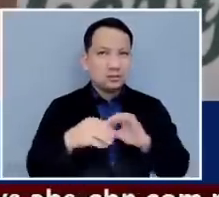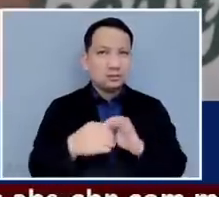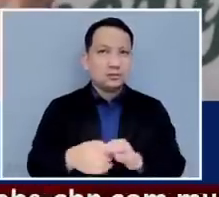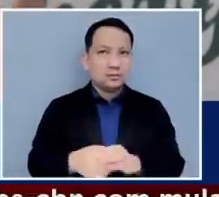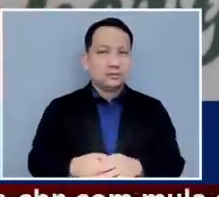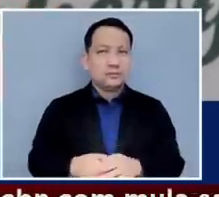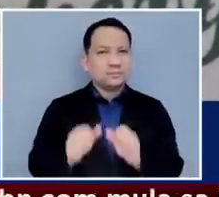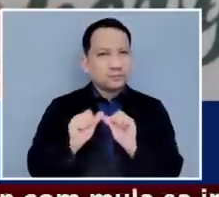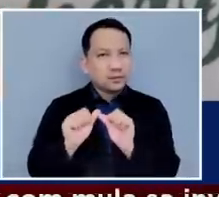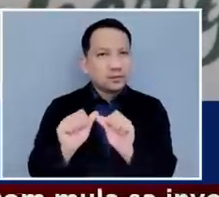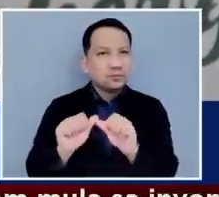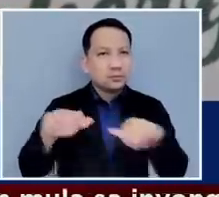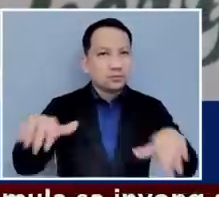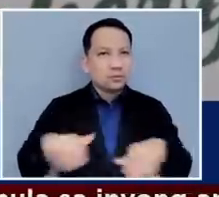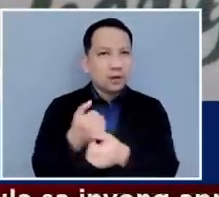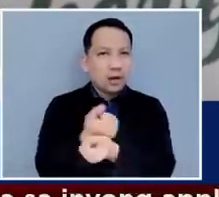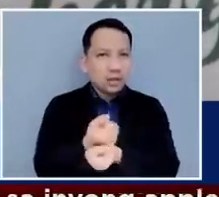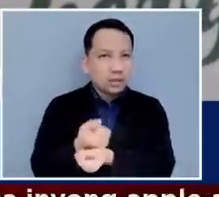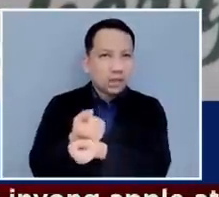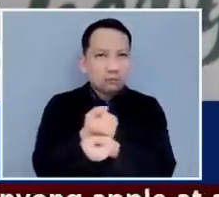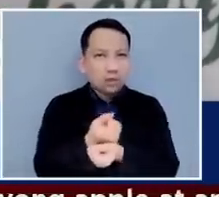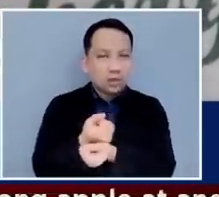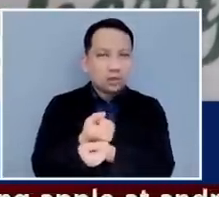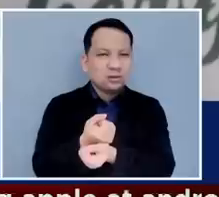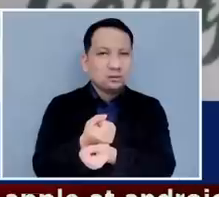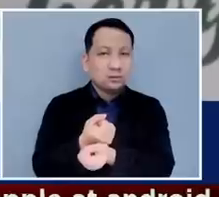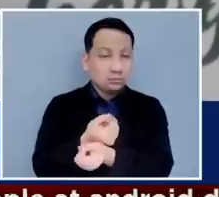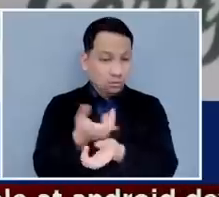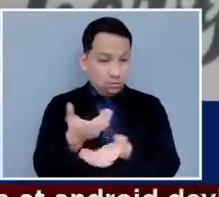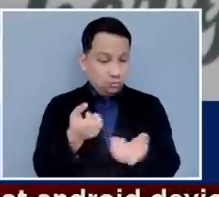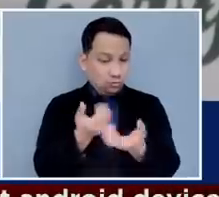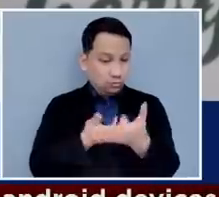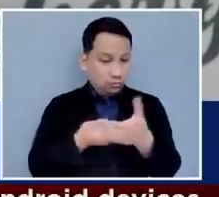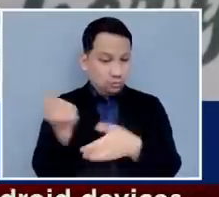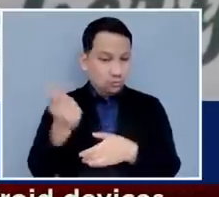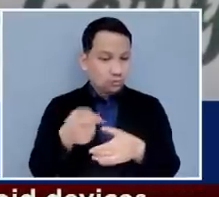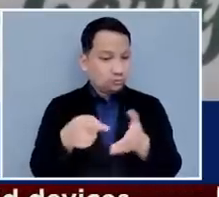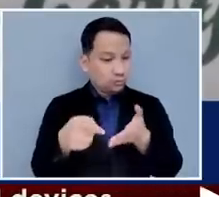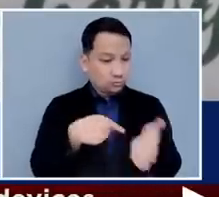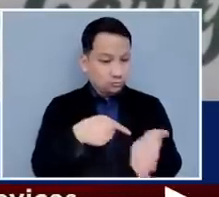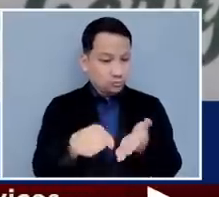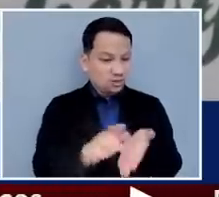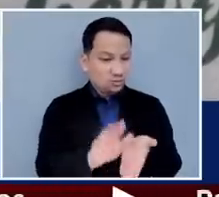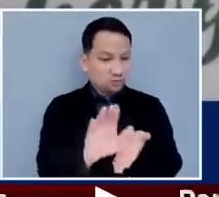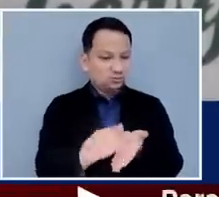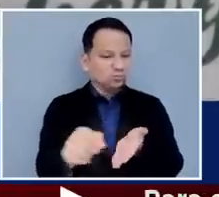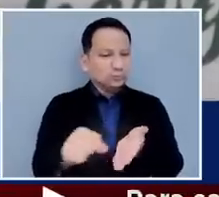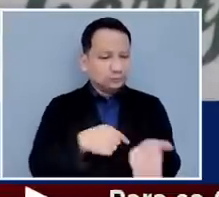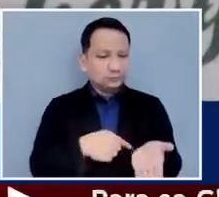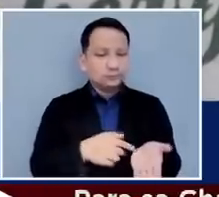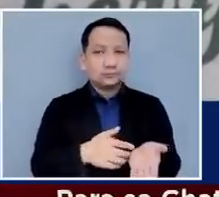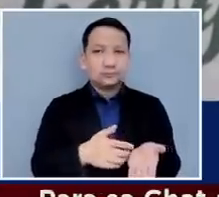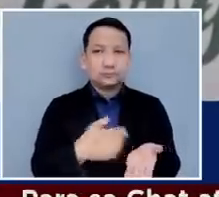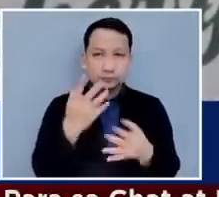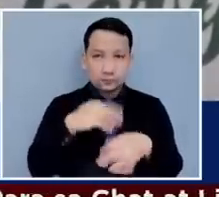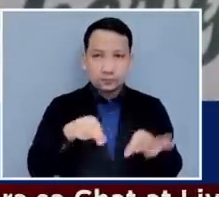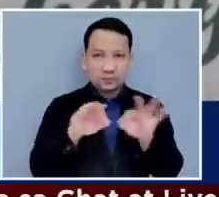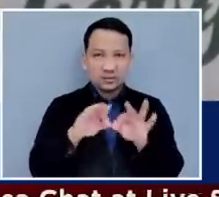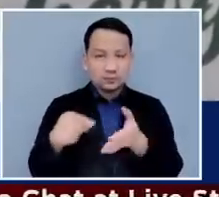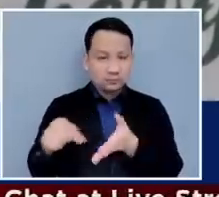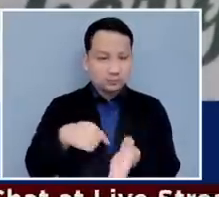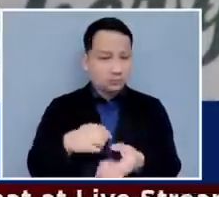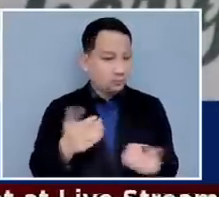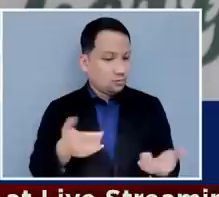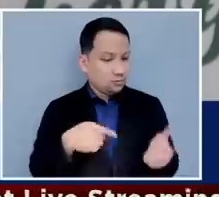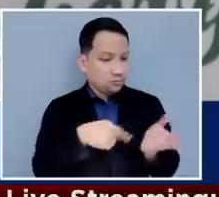Yes, magiging slavery. Kung gusto mong umalis sa akin, lahat ng binayad ko sa'yo, lahat ng mga ina na kong babayaran mo. Ngayon kung walang